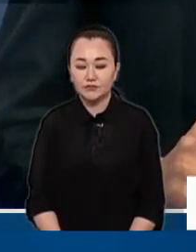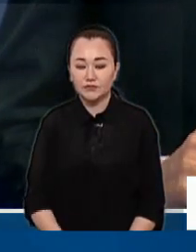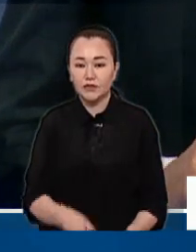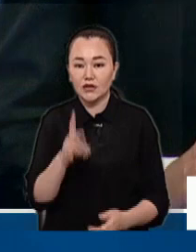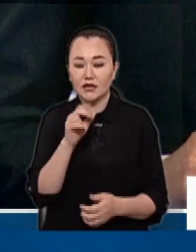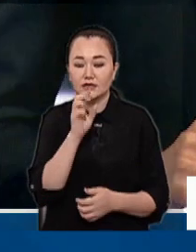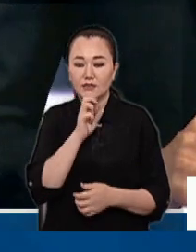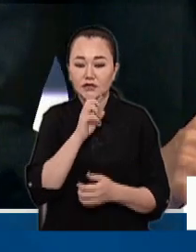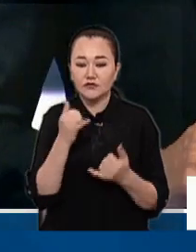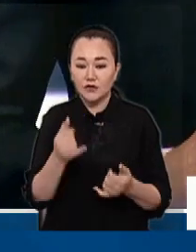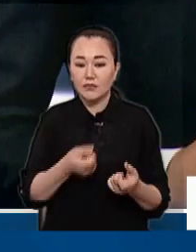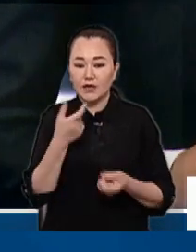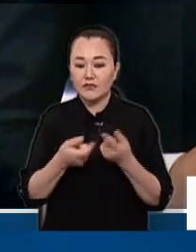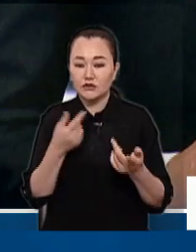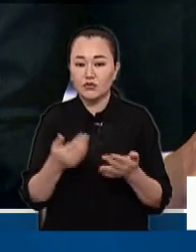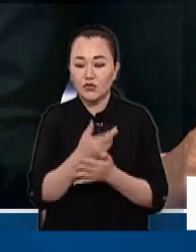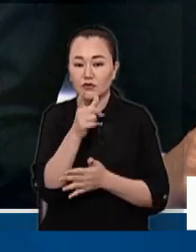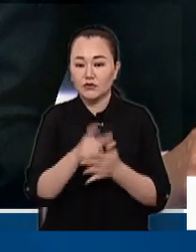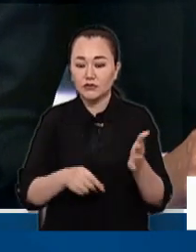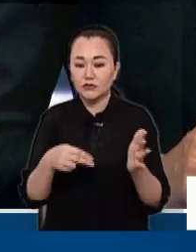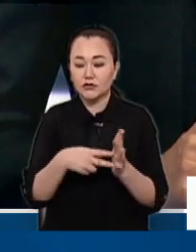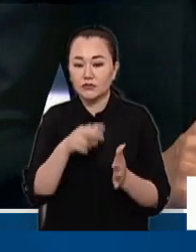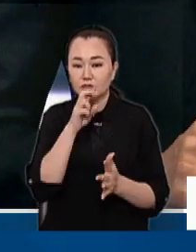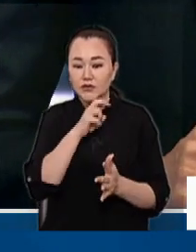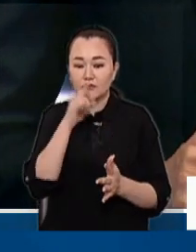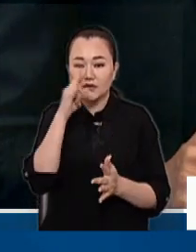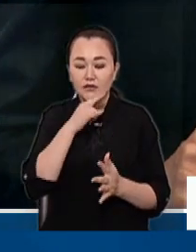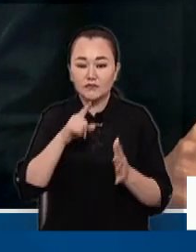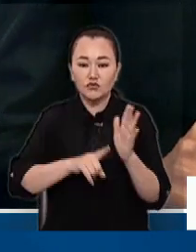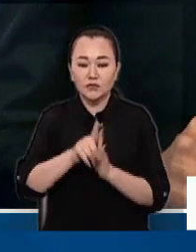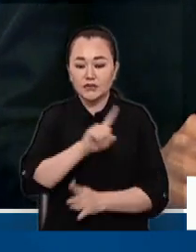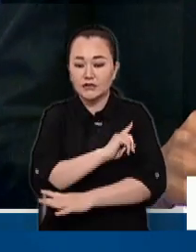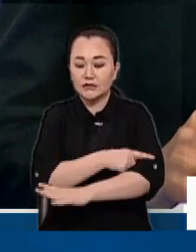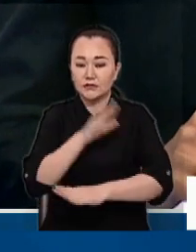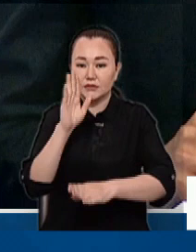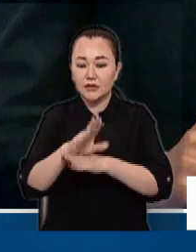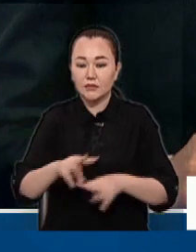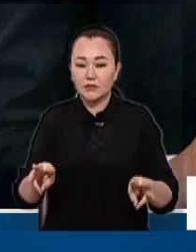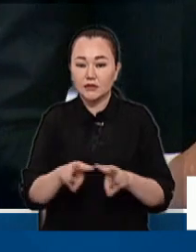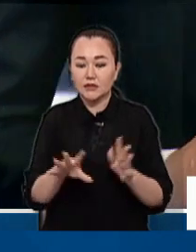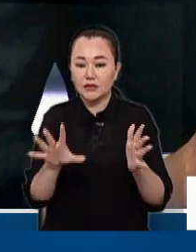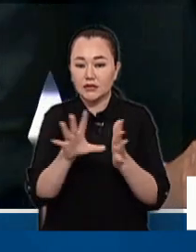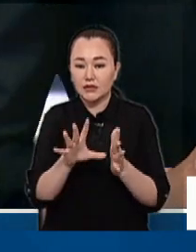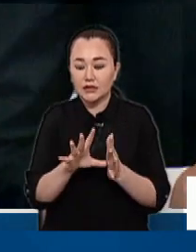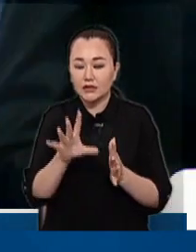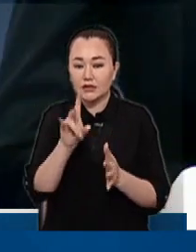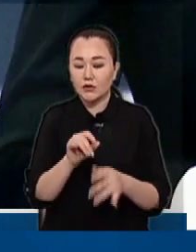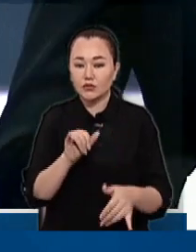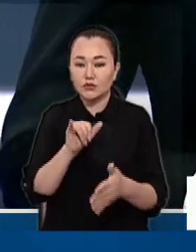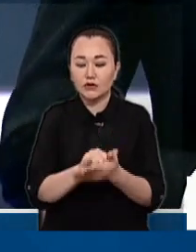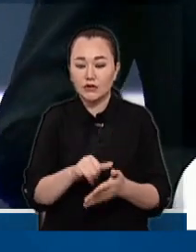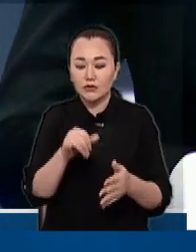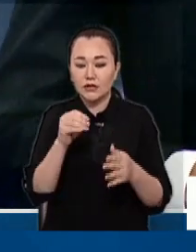На заправках сегодня появились новые прайсы на топливо. В Казахстане вступил в силу приказ министра энергетики на